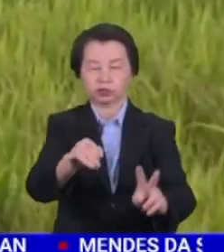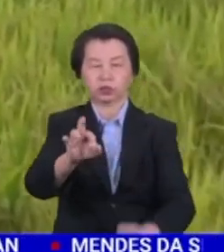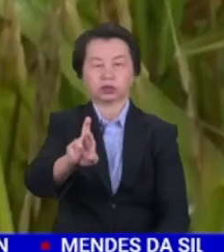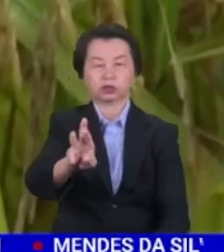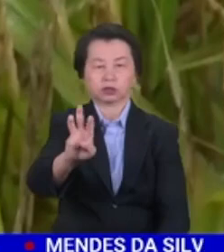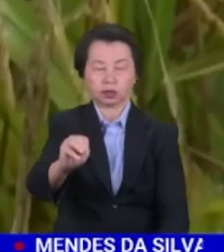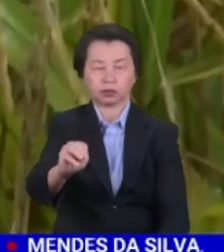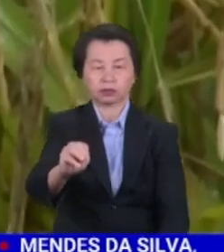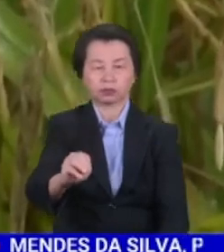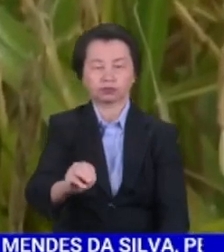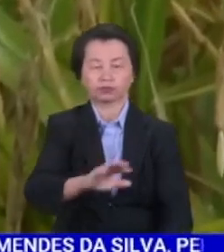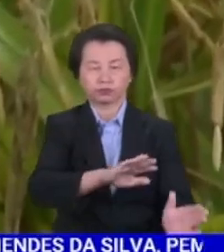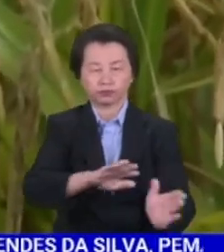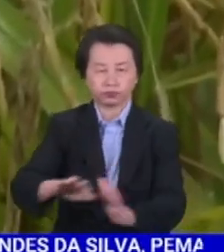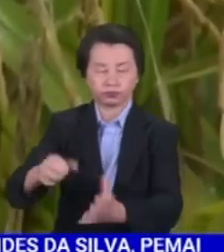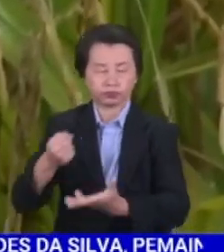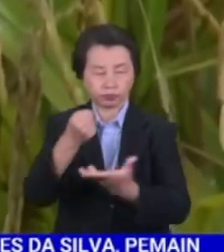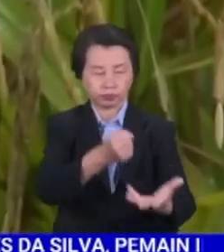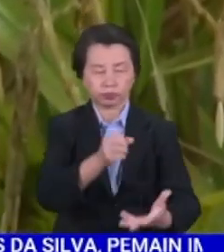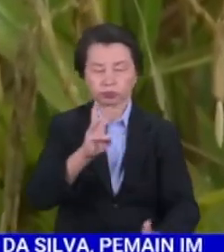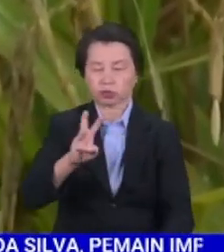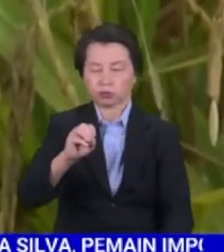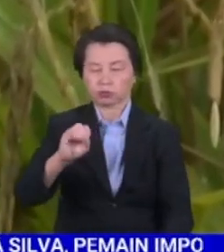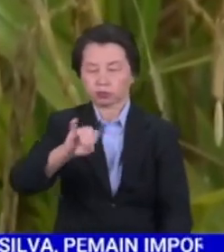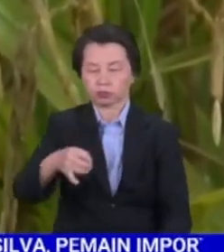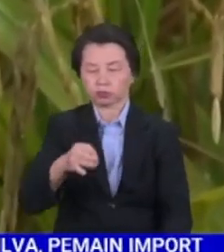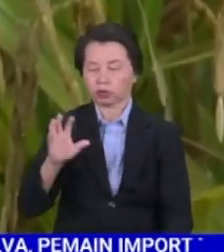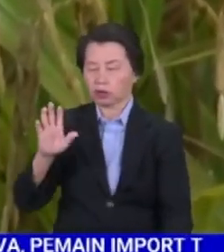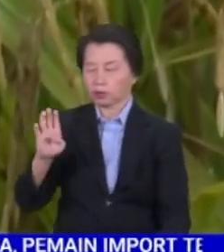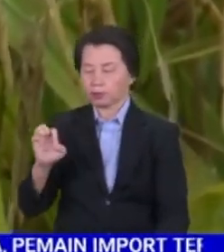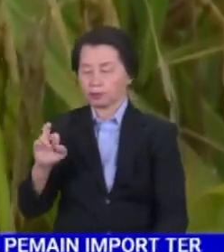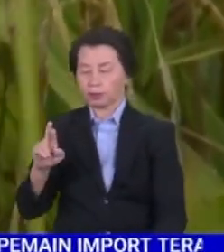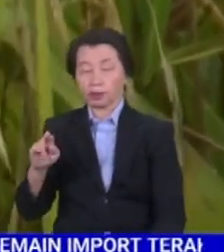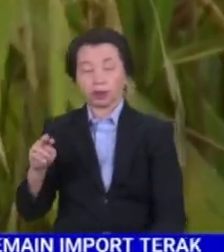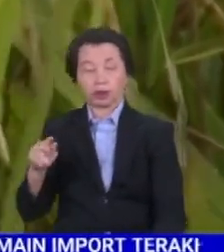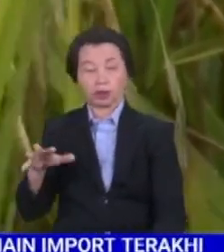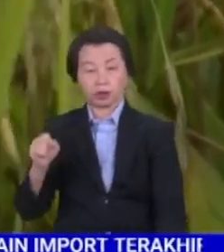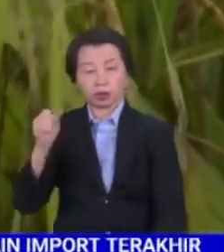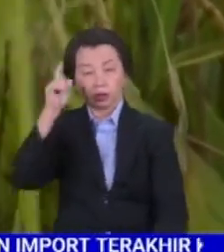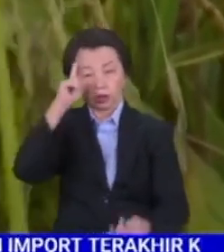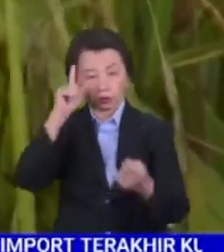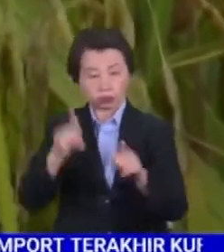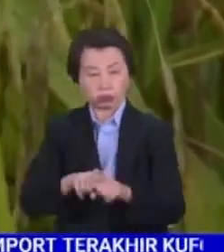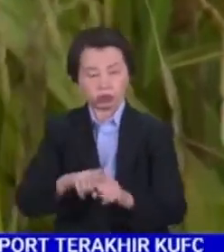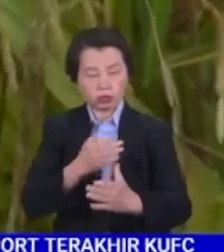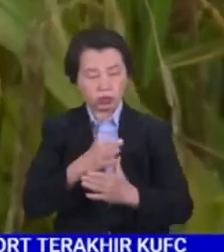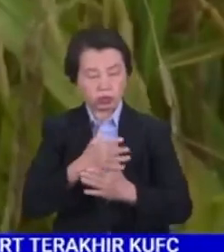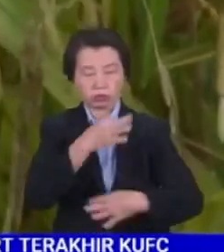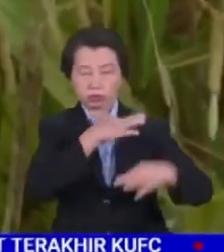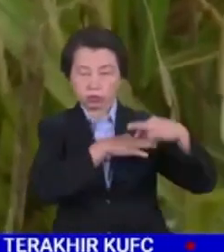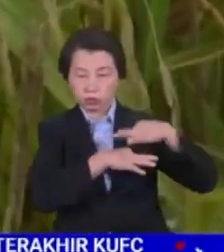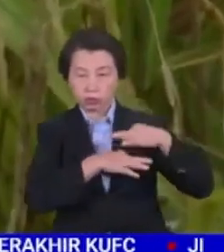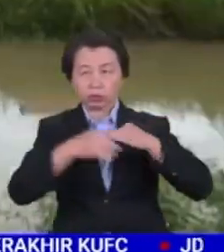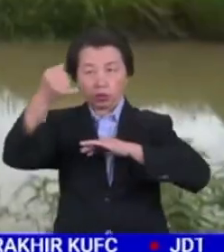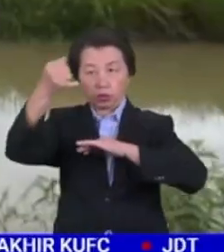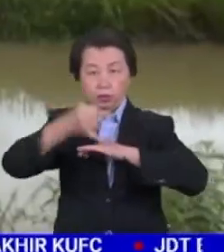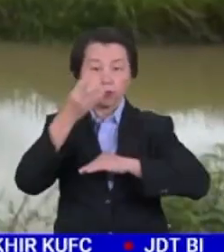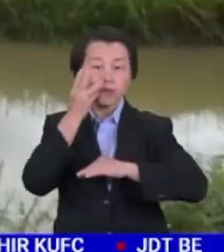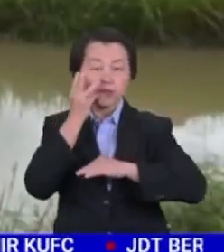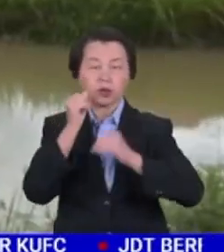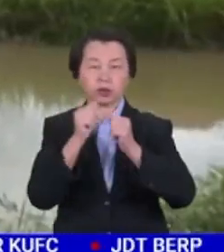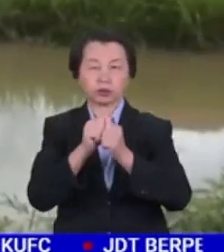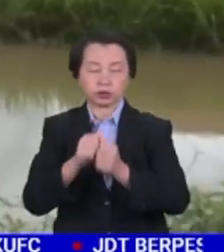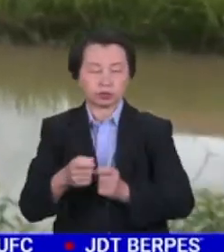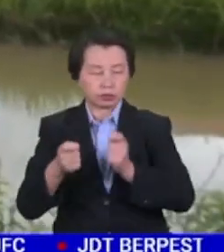RM228 juta. Selain sumbangan RM60 juta, Bernas turut bersetuju membuat perkongsian keuntungan import beras